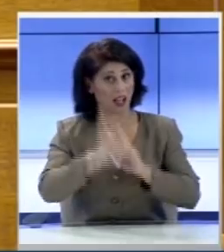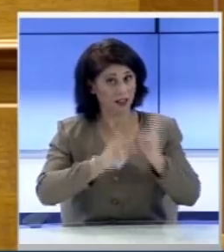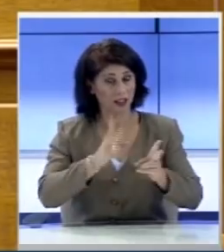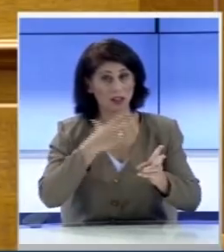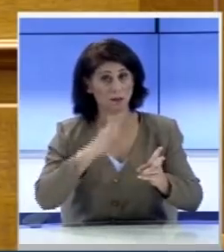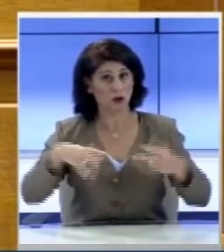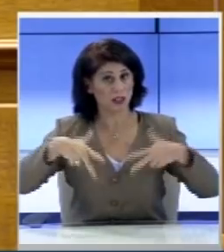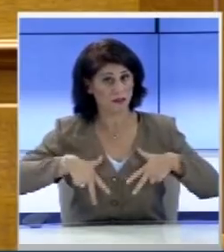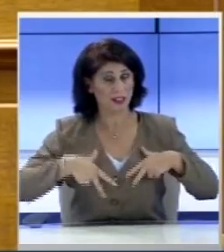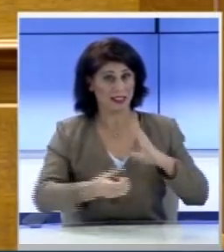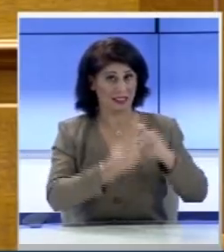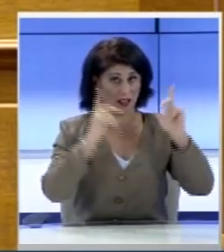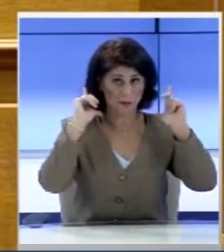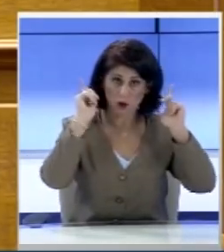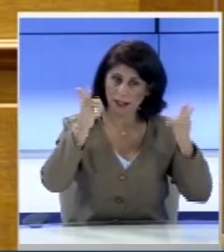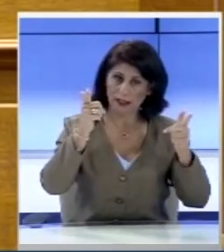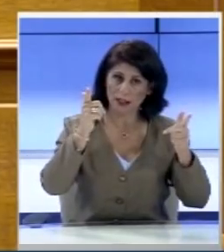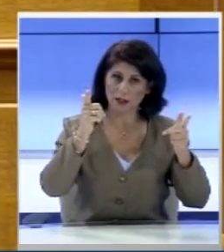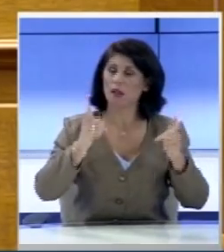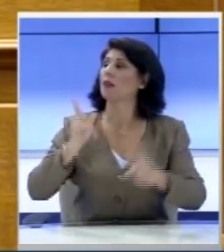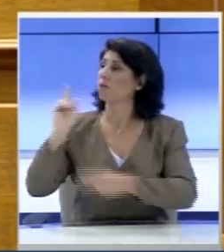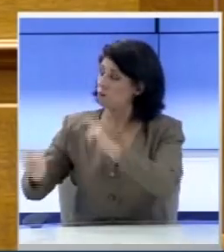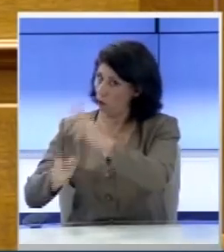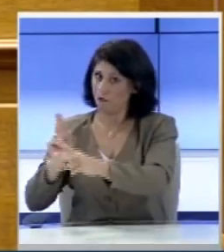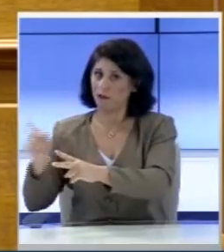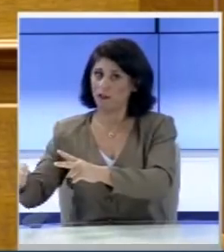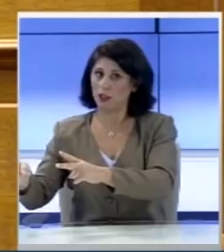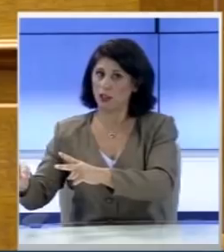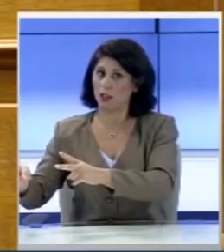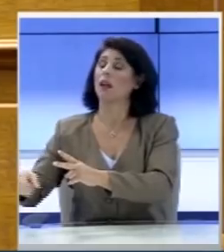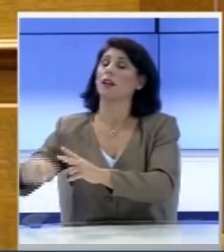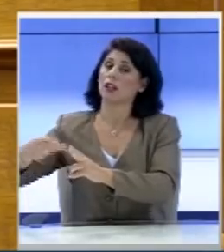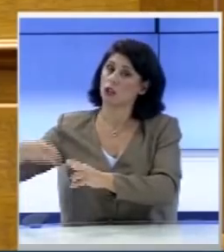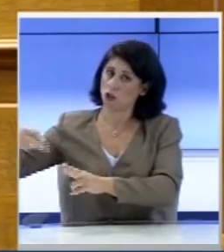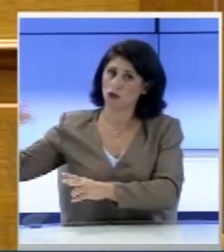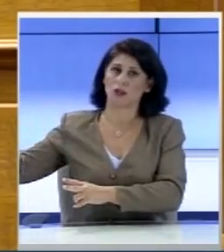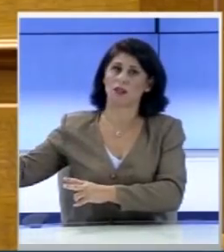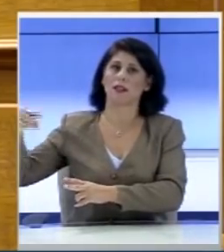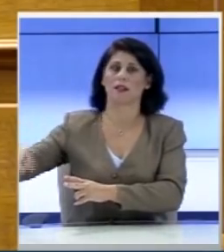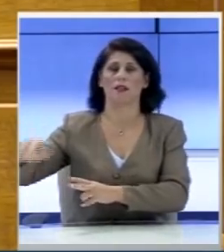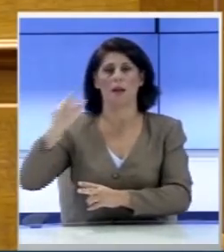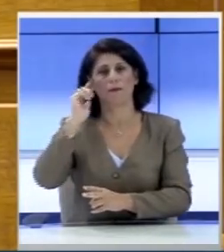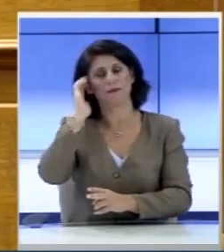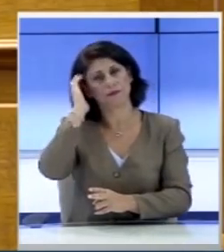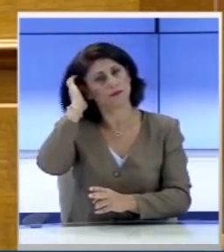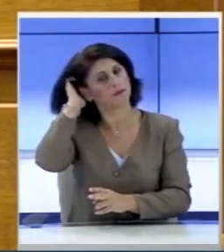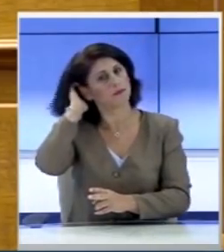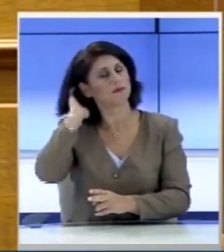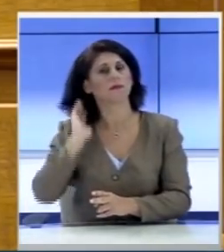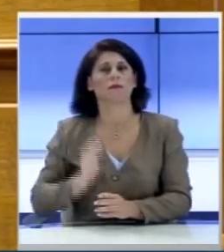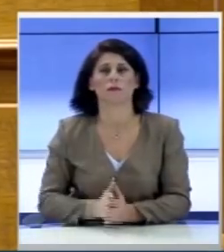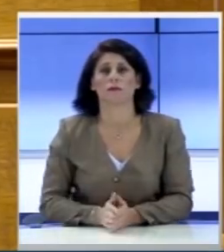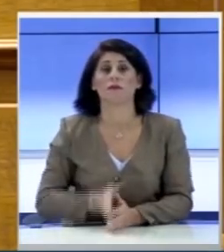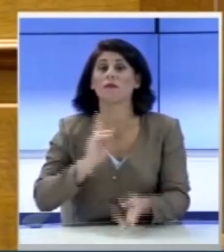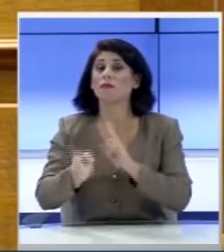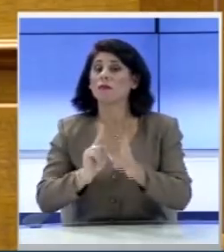στην κυβέρνηση της Νέας Δημοκρατίας, μομφή όμως και στην αξιωματική αντιπολίτευση του ΣΥΡΙΖΑ. Μομφή